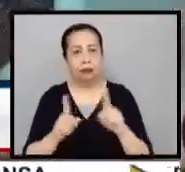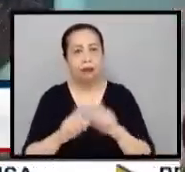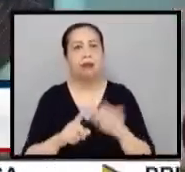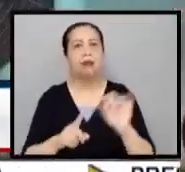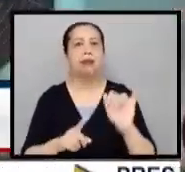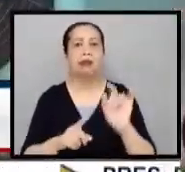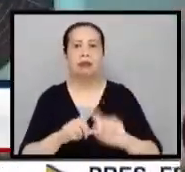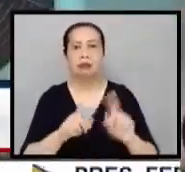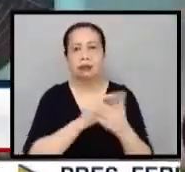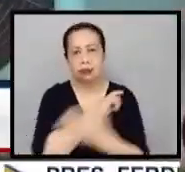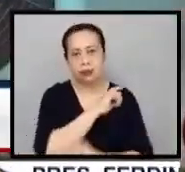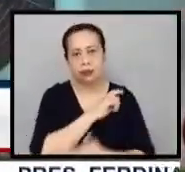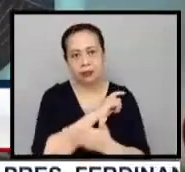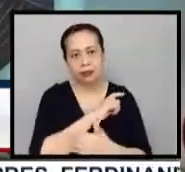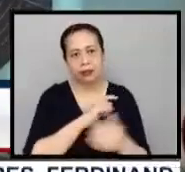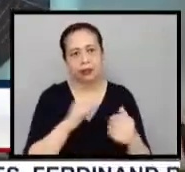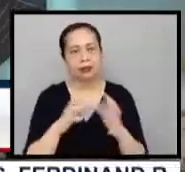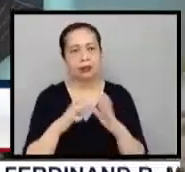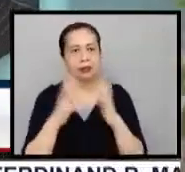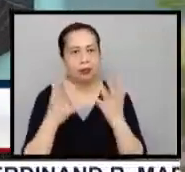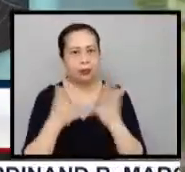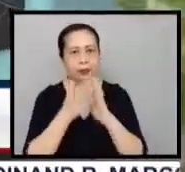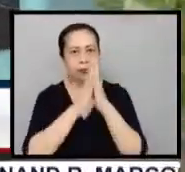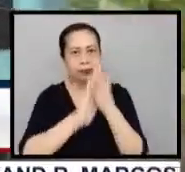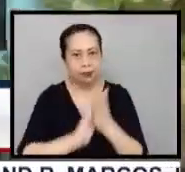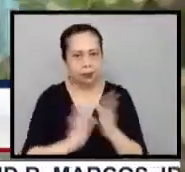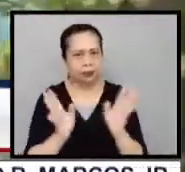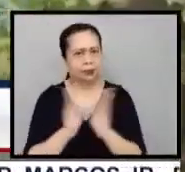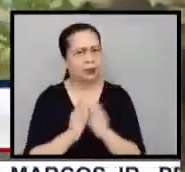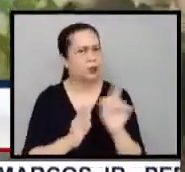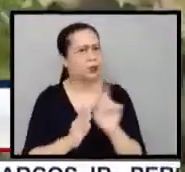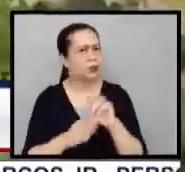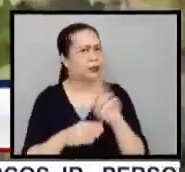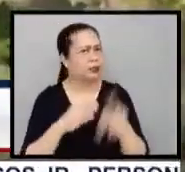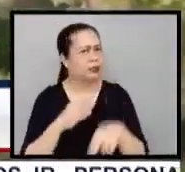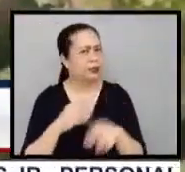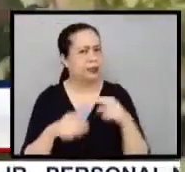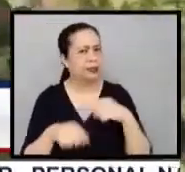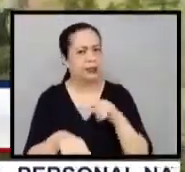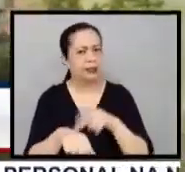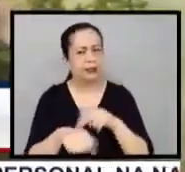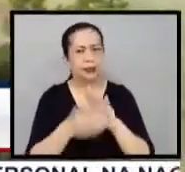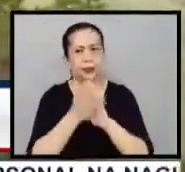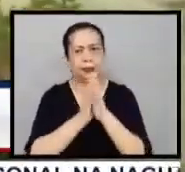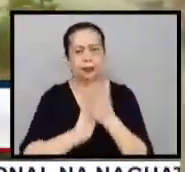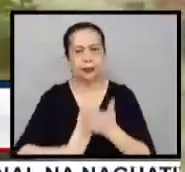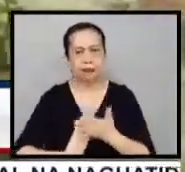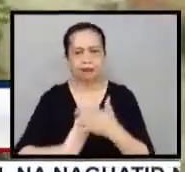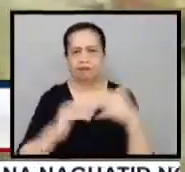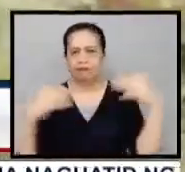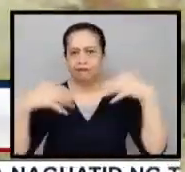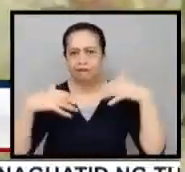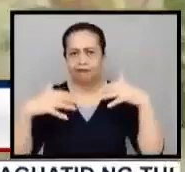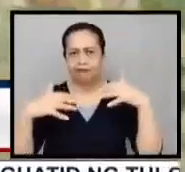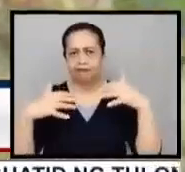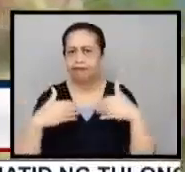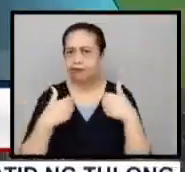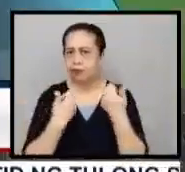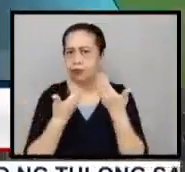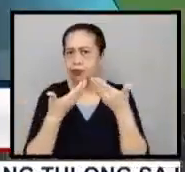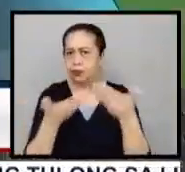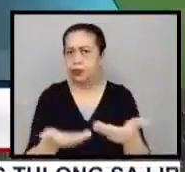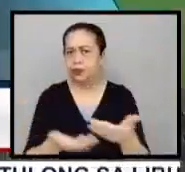dito sa isinagawang aktibidad na ito. Ano pong naging resulta po nitong National Peace Convention na ito, and how will you be moving forward with these